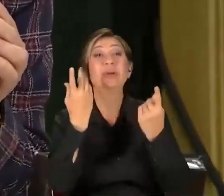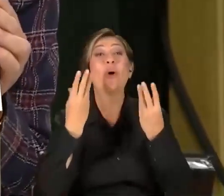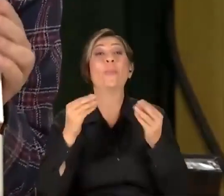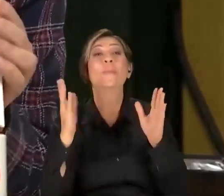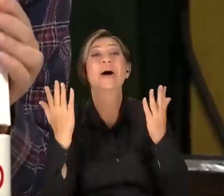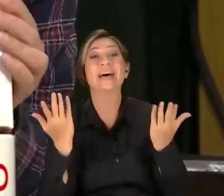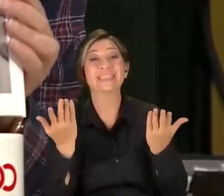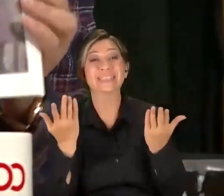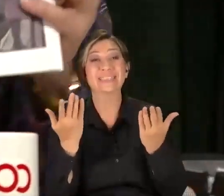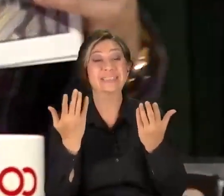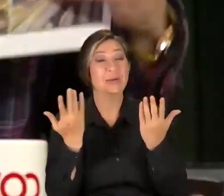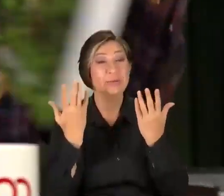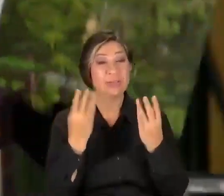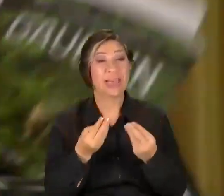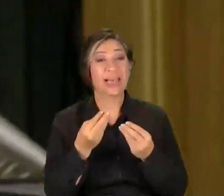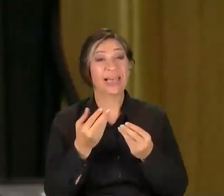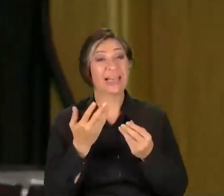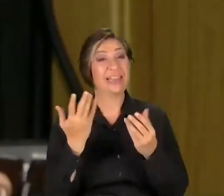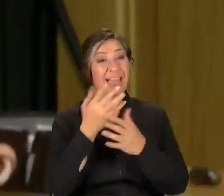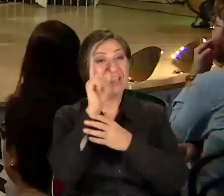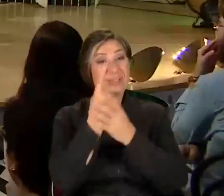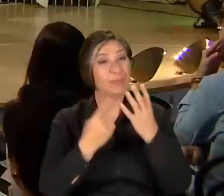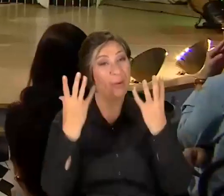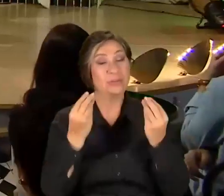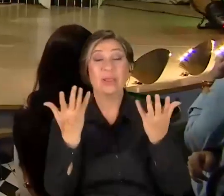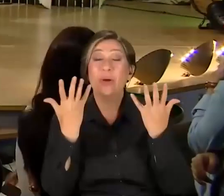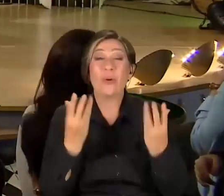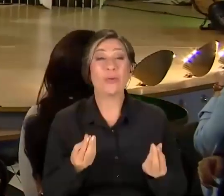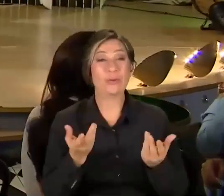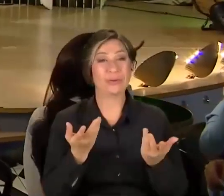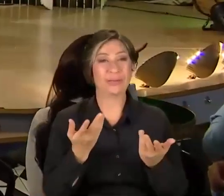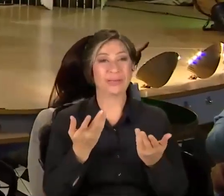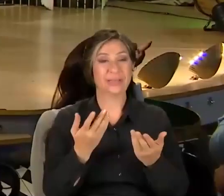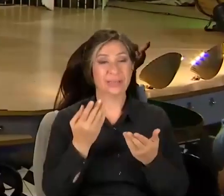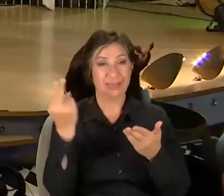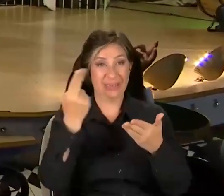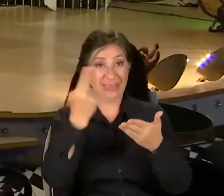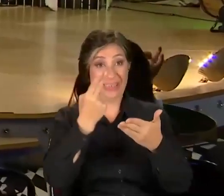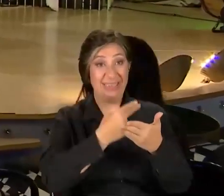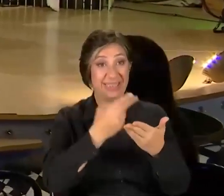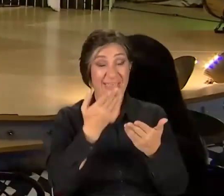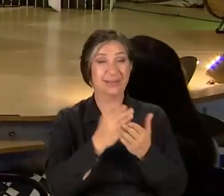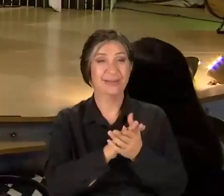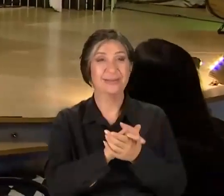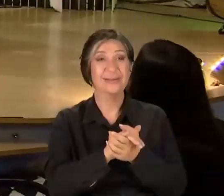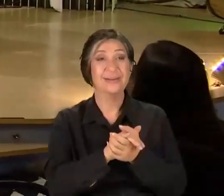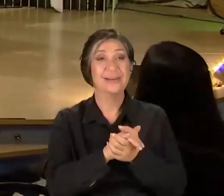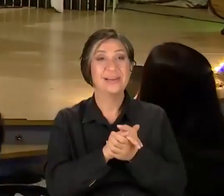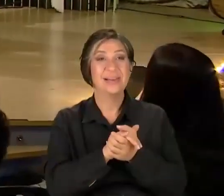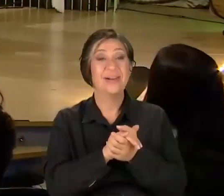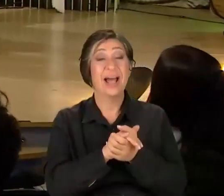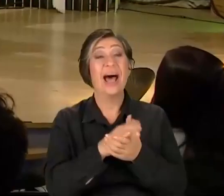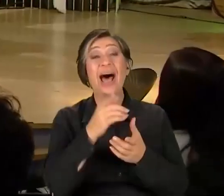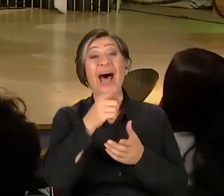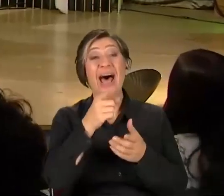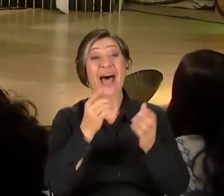adam. Çizgi ne olacak? Ne kadar çıplak olsa ne olur Allah aşkına? Çizgi al. Dur bakayım. Heh, al. Var, var abi. Bak